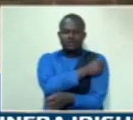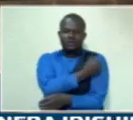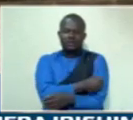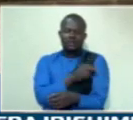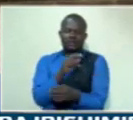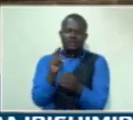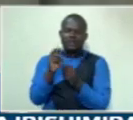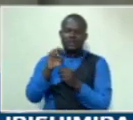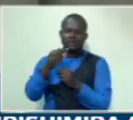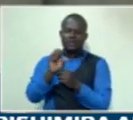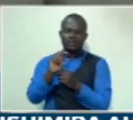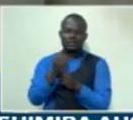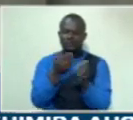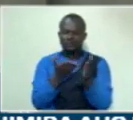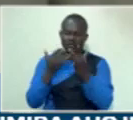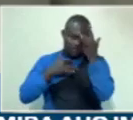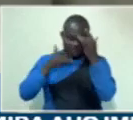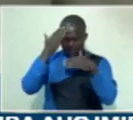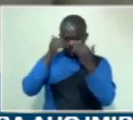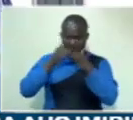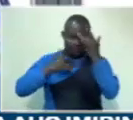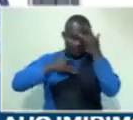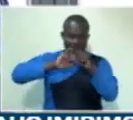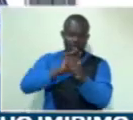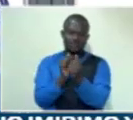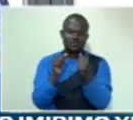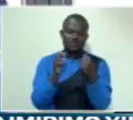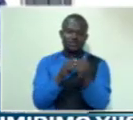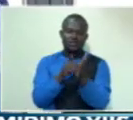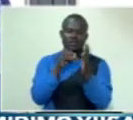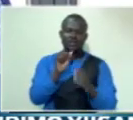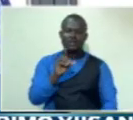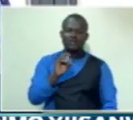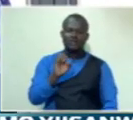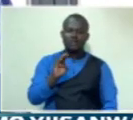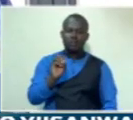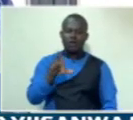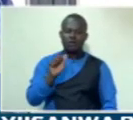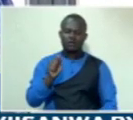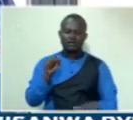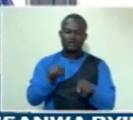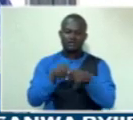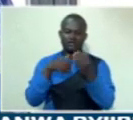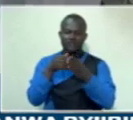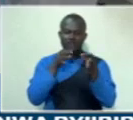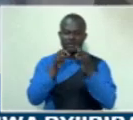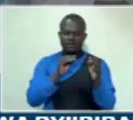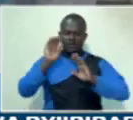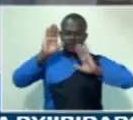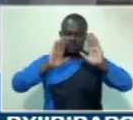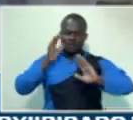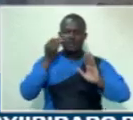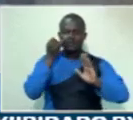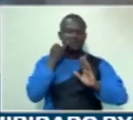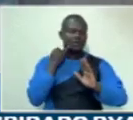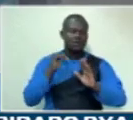ka Nyarugenge byakira abarembye kubera COVID-19 Dr Deborah Abimana nabashimangira uruhare rukomeye